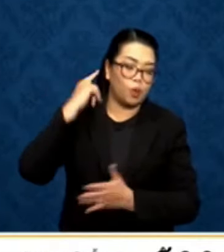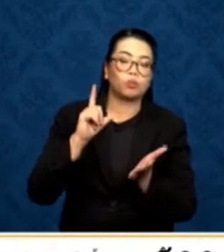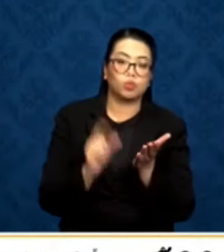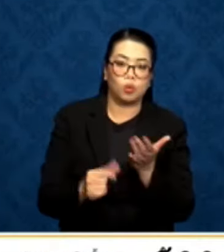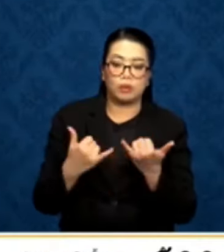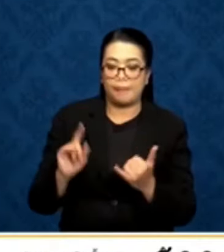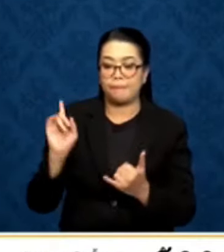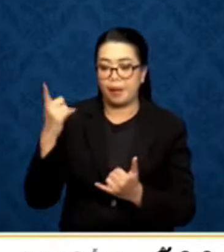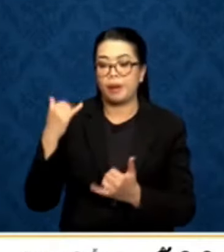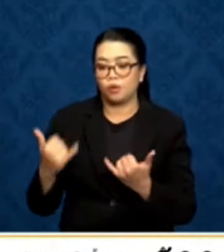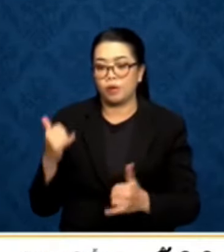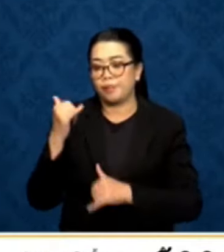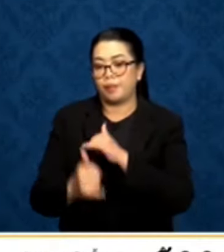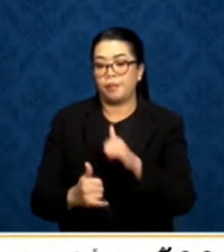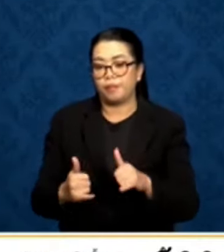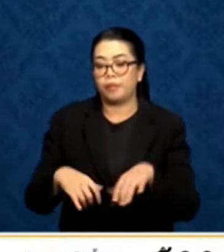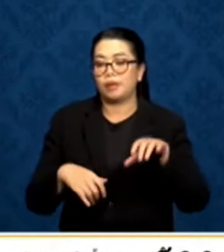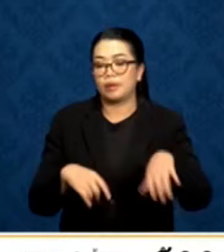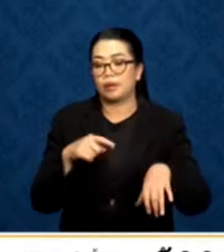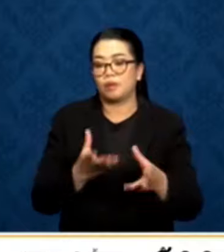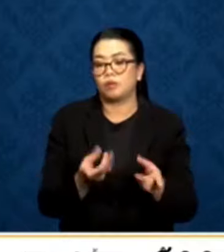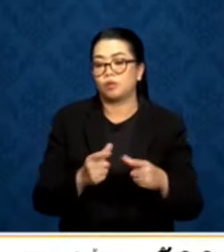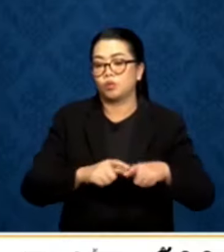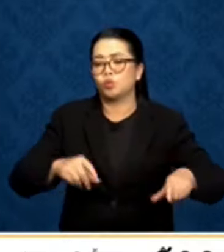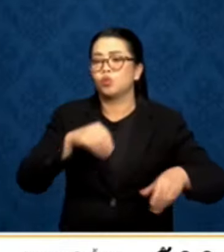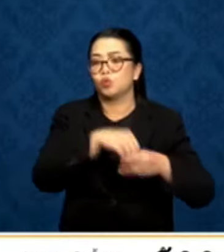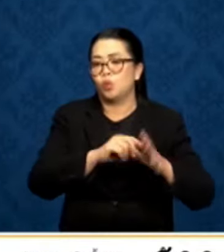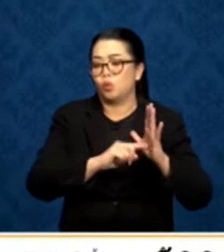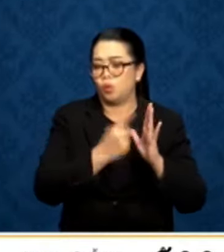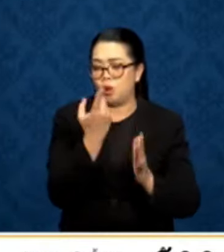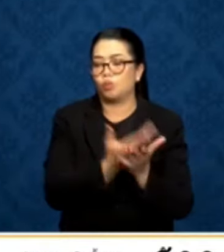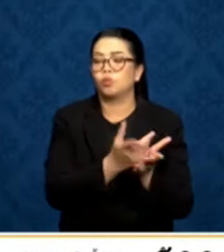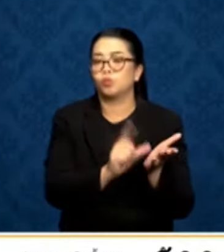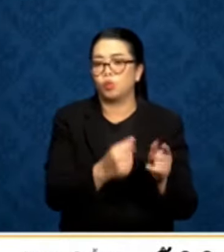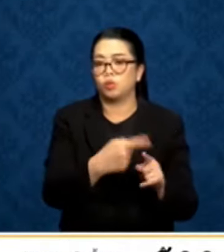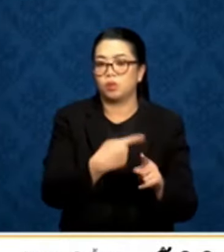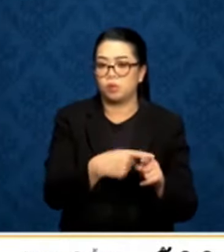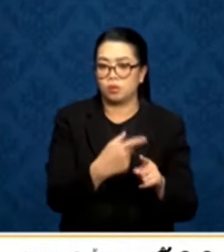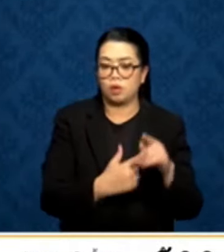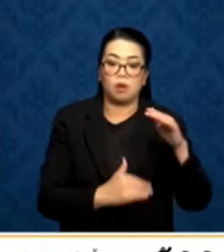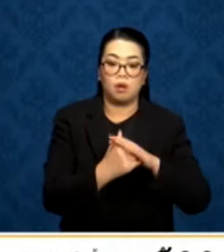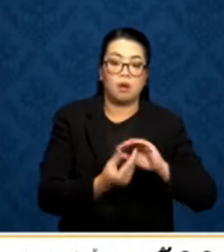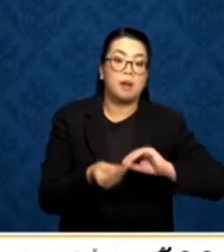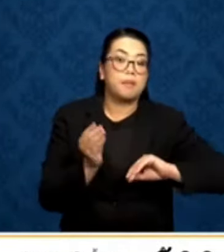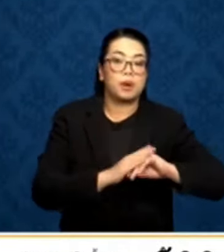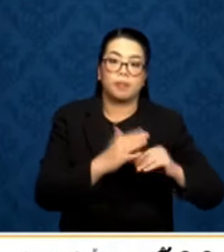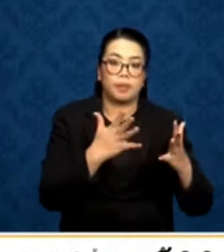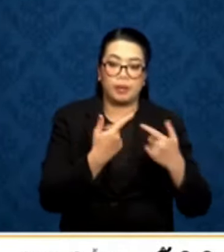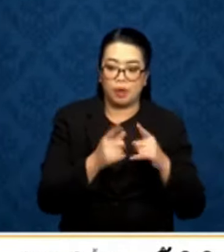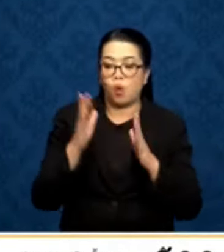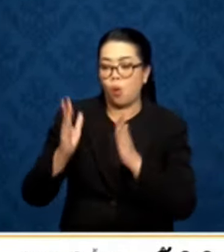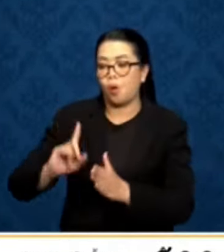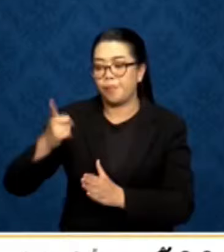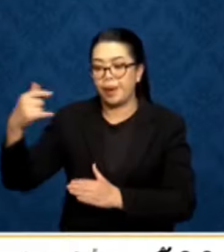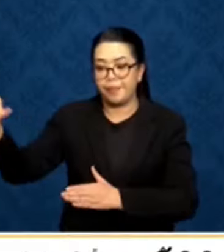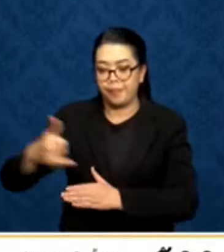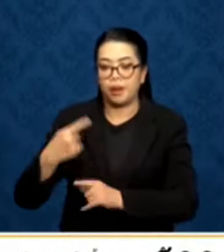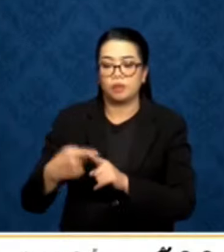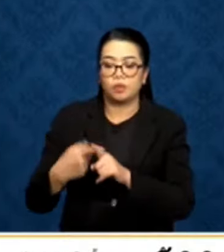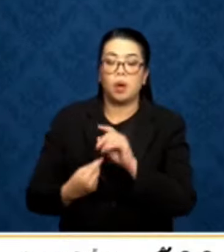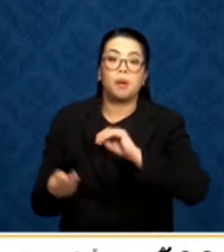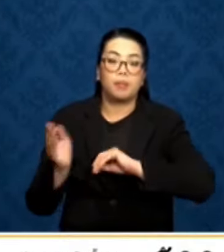ประชาชนที่อยู่ในพื้นที่ของการเคหะนั้นถ้าหากอยู่มาตั้งแต่ตอนแรกค่าเช่าจะไม่ได้มีการเพิ่มอย่างไรนะครับบางรายนั้น